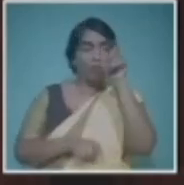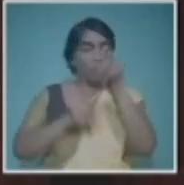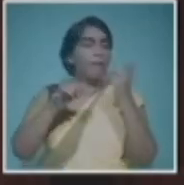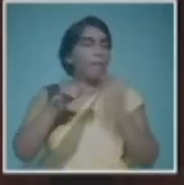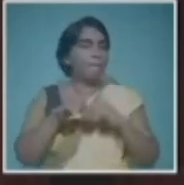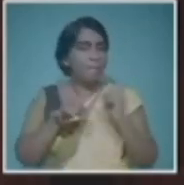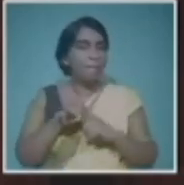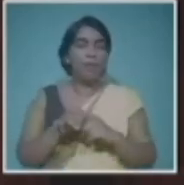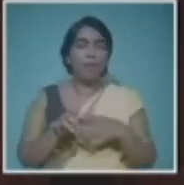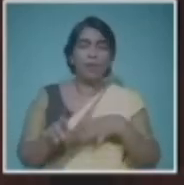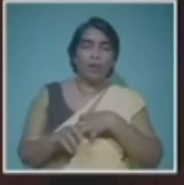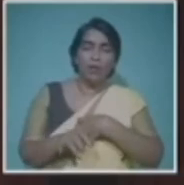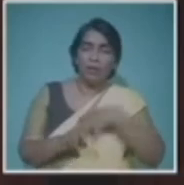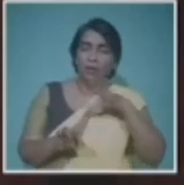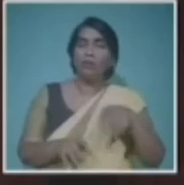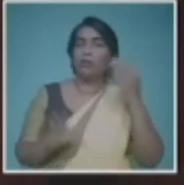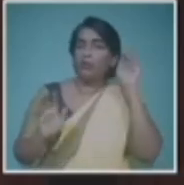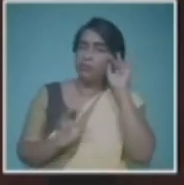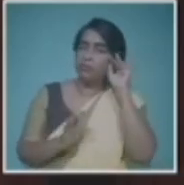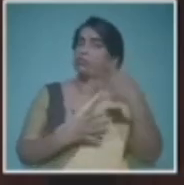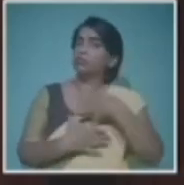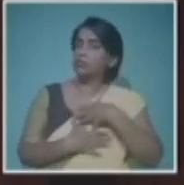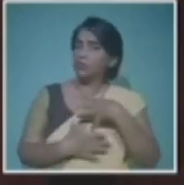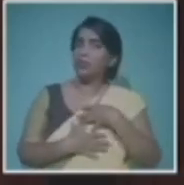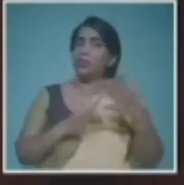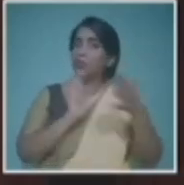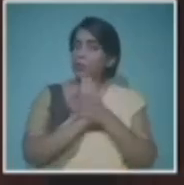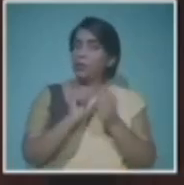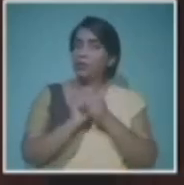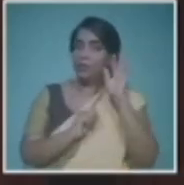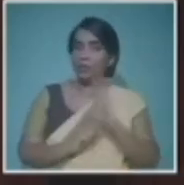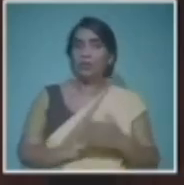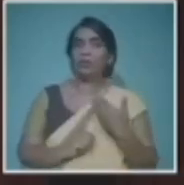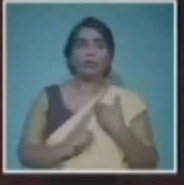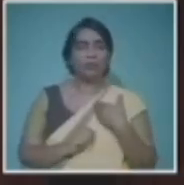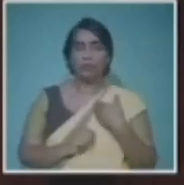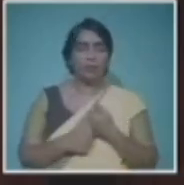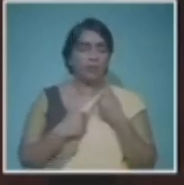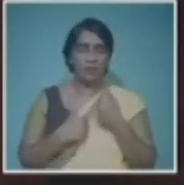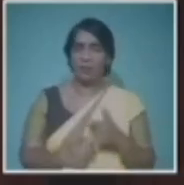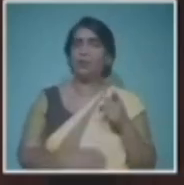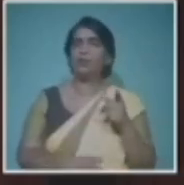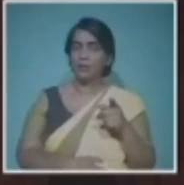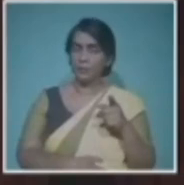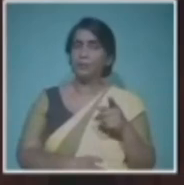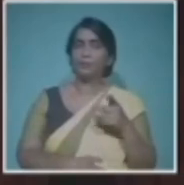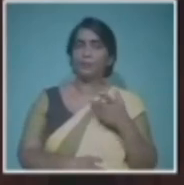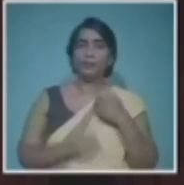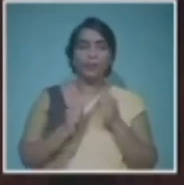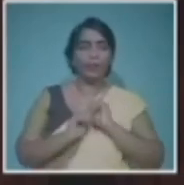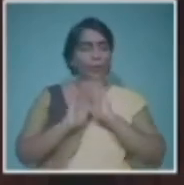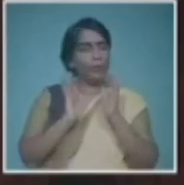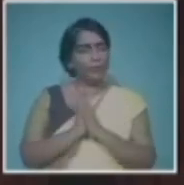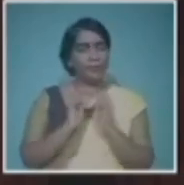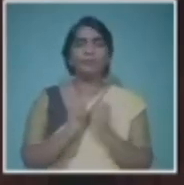ප්‍රශ්න ගැන සංවේදී වෙච්ච ආකාරය ඇහුම්කන් දීපු ආකාරය ඔවුන්නේ කටයුතු කරපු ආකාරය ඉතාමත් වැදගත් අපි කටයුතු කරපු හැම